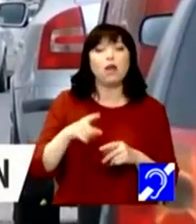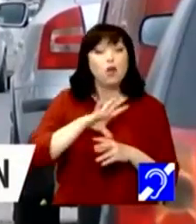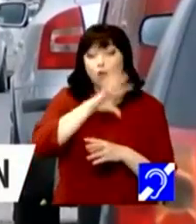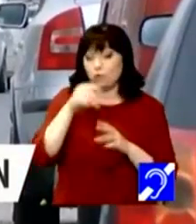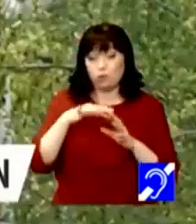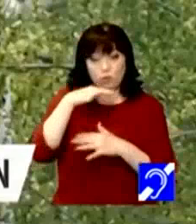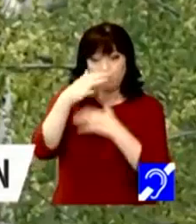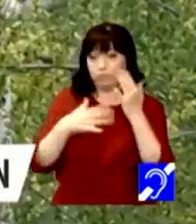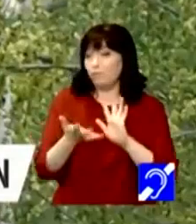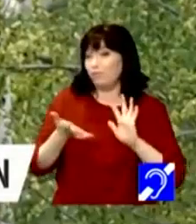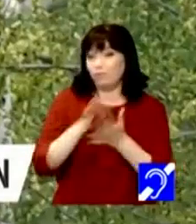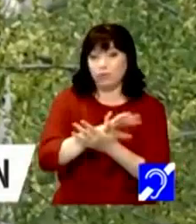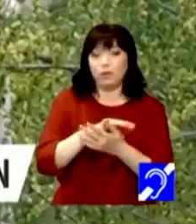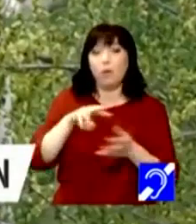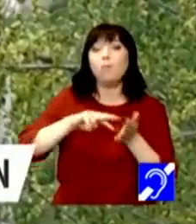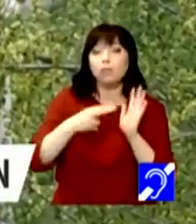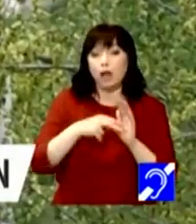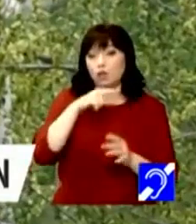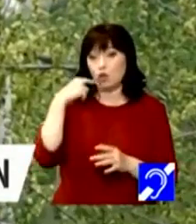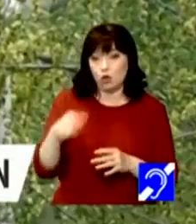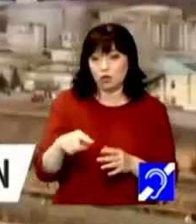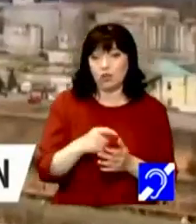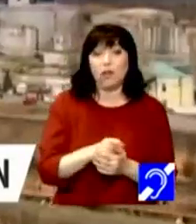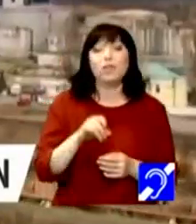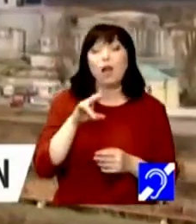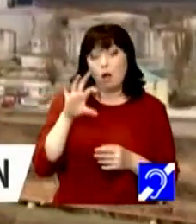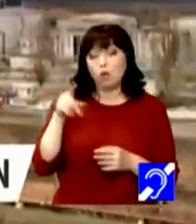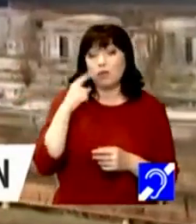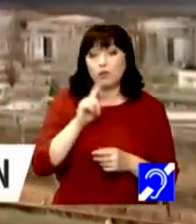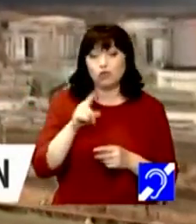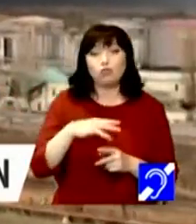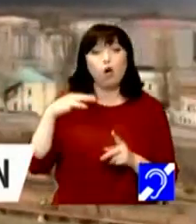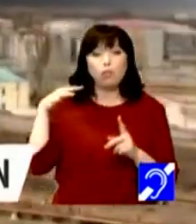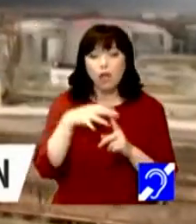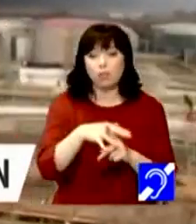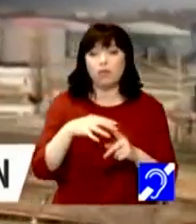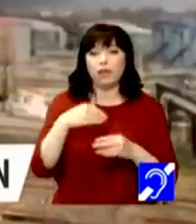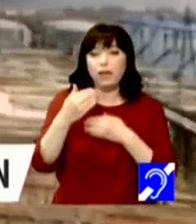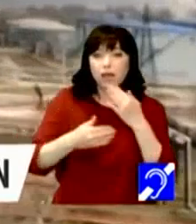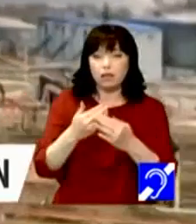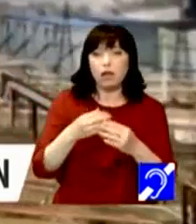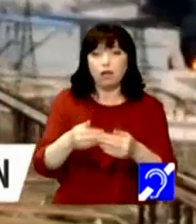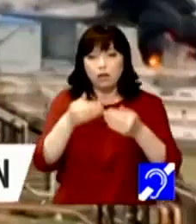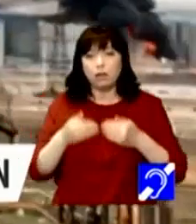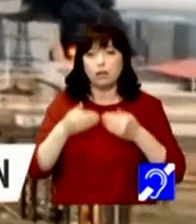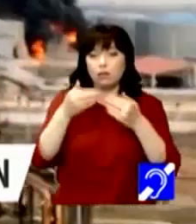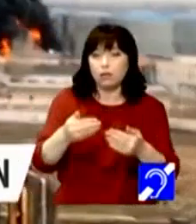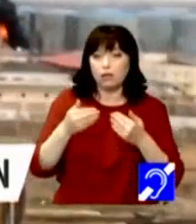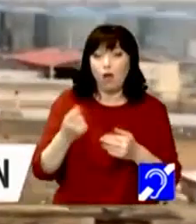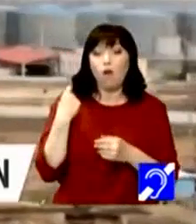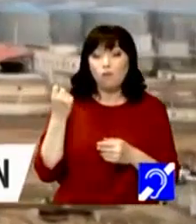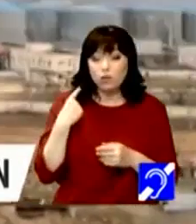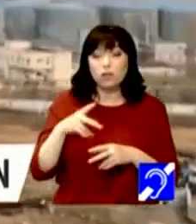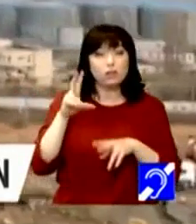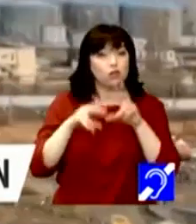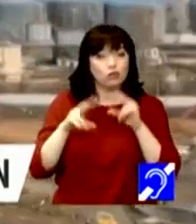planurile Rusiei de a înainta până în regiunea transnistreană. Potrivit lui, atacurile sporadice asupra Odesei nu sunt decât acțiuni tactice